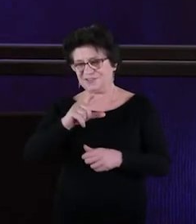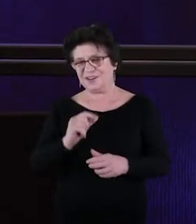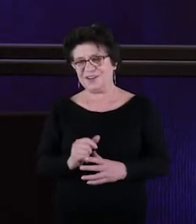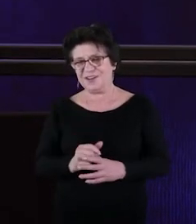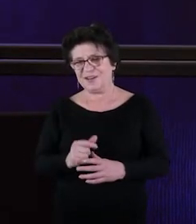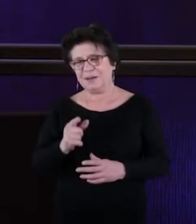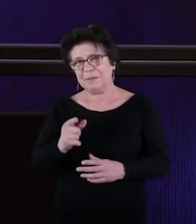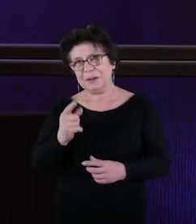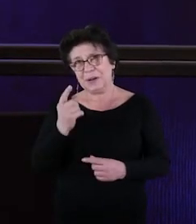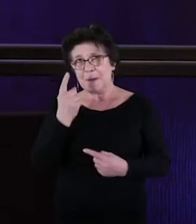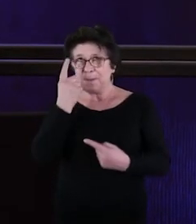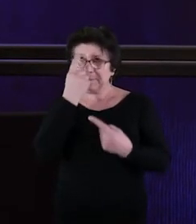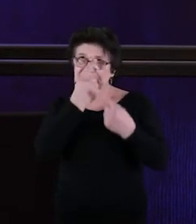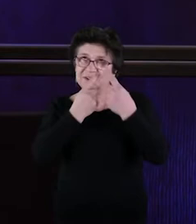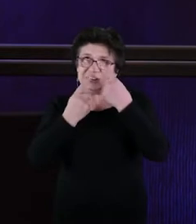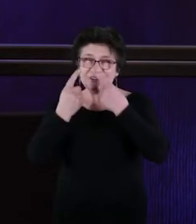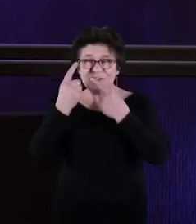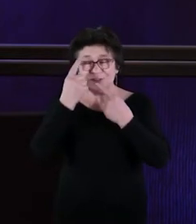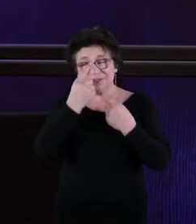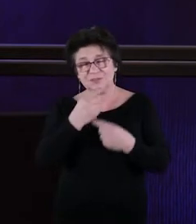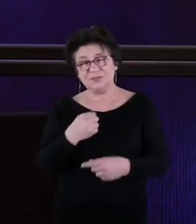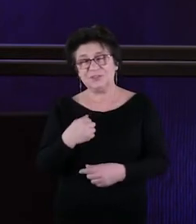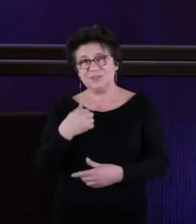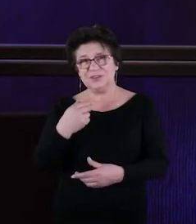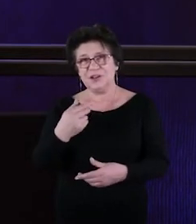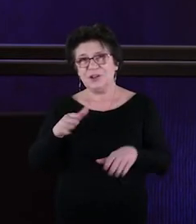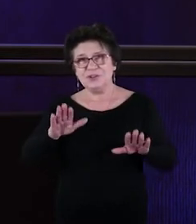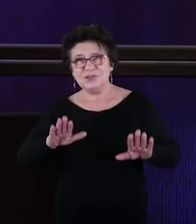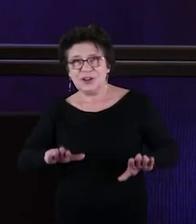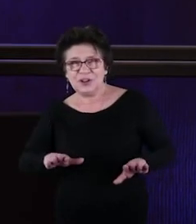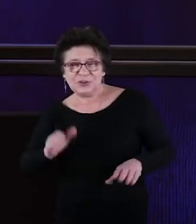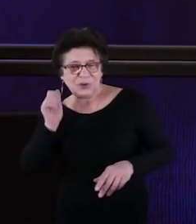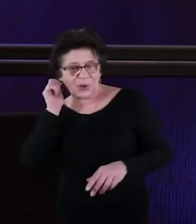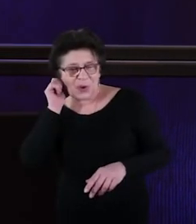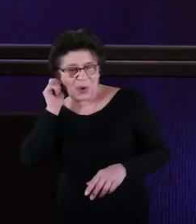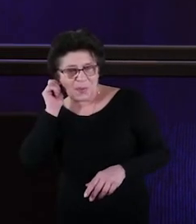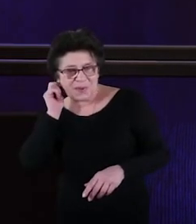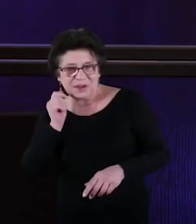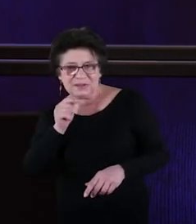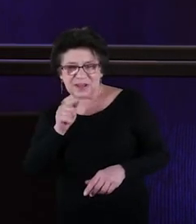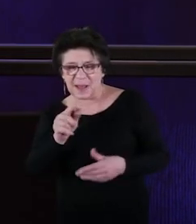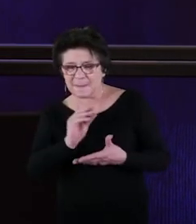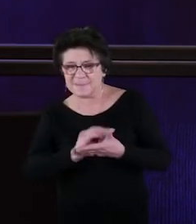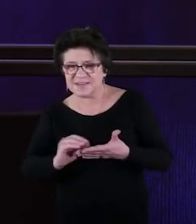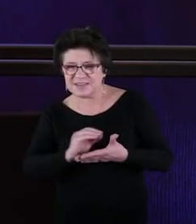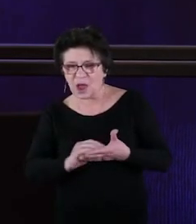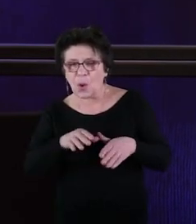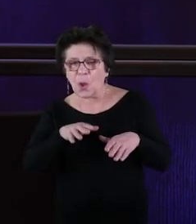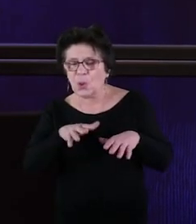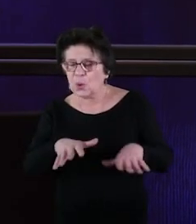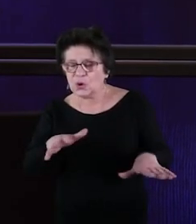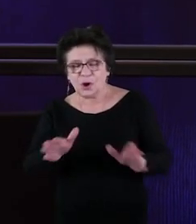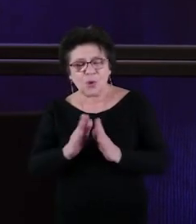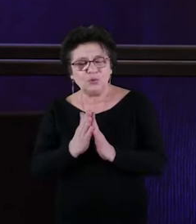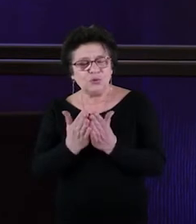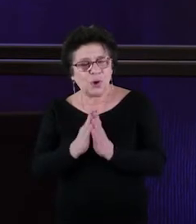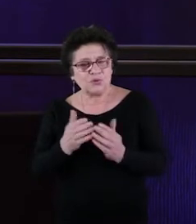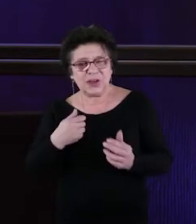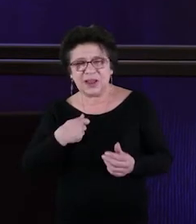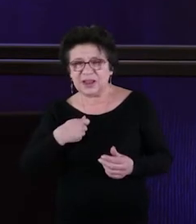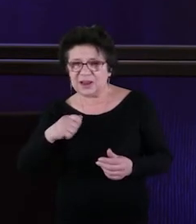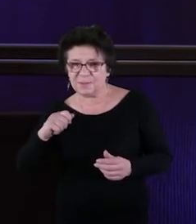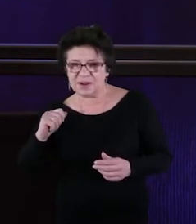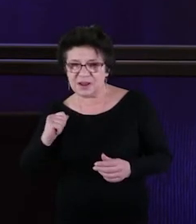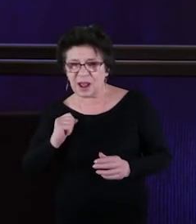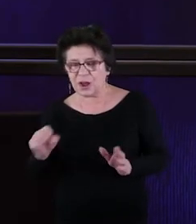zamyślona pani napisała najwięcej najwspanialszych dla mnie kryminałów które do tej pory są